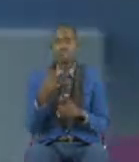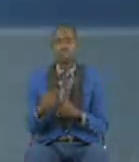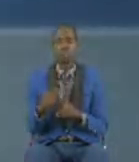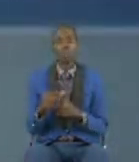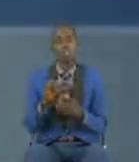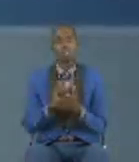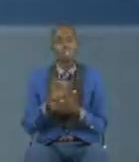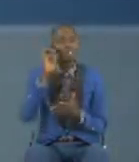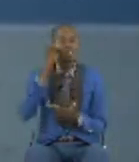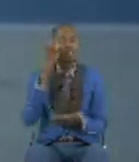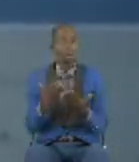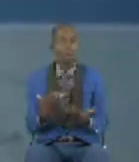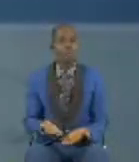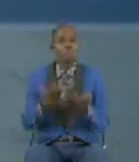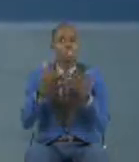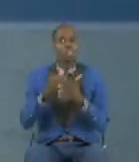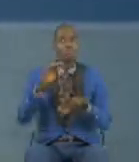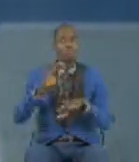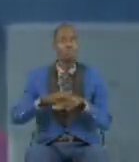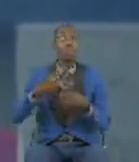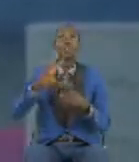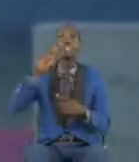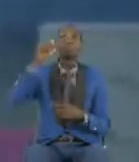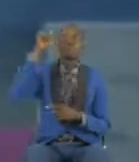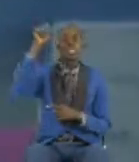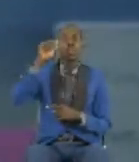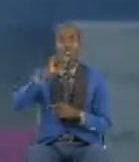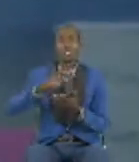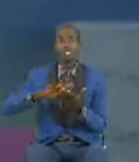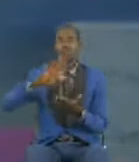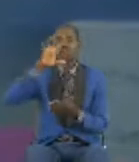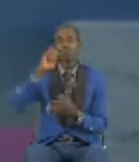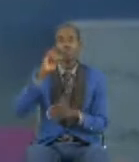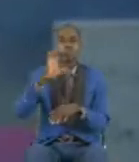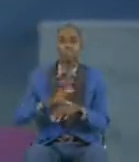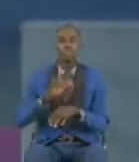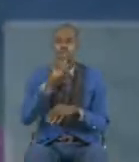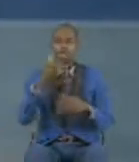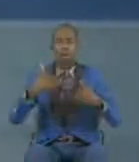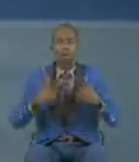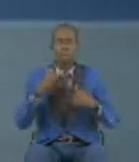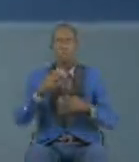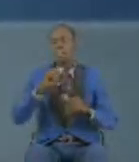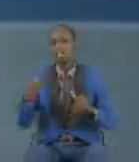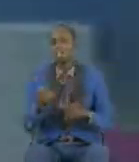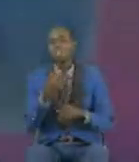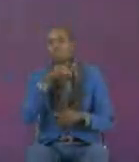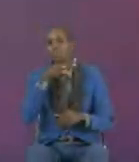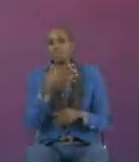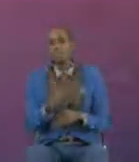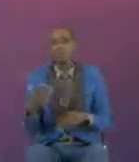faire paraître devant lui cette église glorieuse, sans tache, ni rien, ni ride, ni rien de